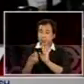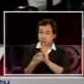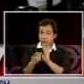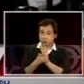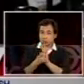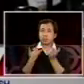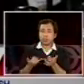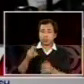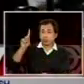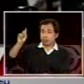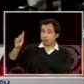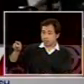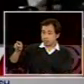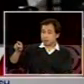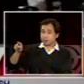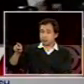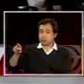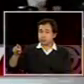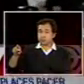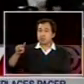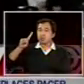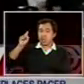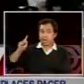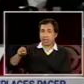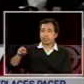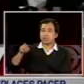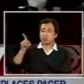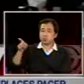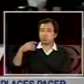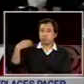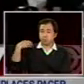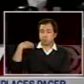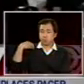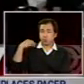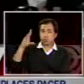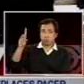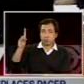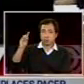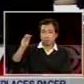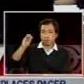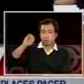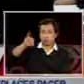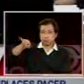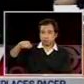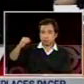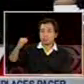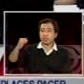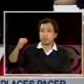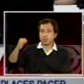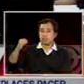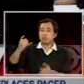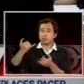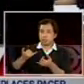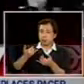you, Madam Secretary, Secretary of Justice, former chairman of the Commission on Human Rights, na so far